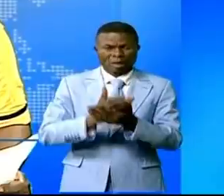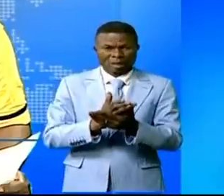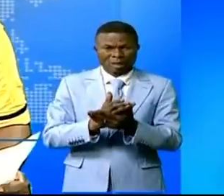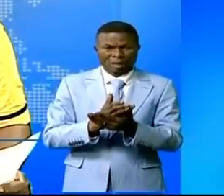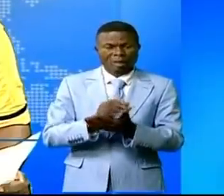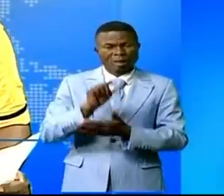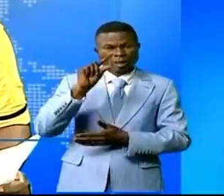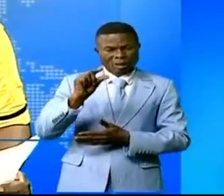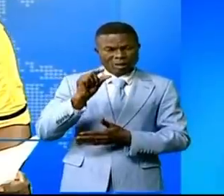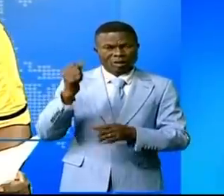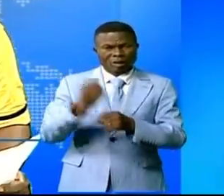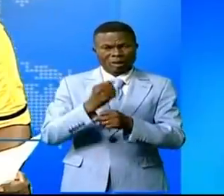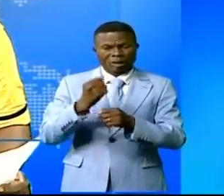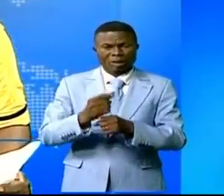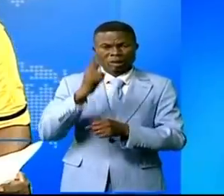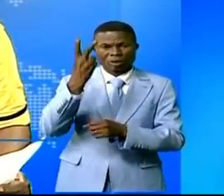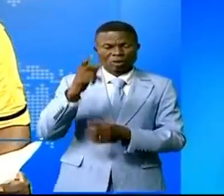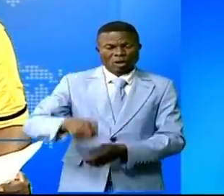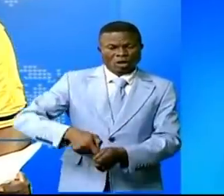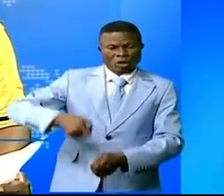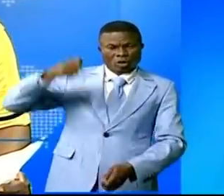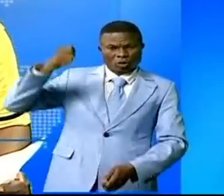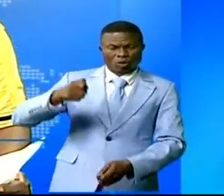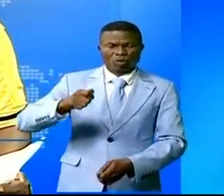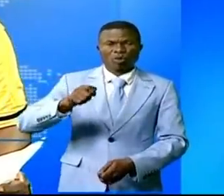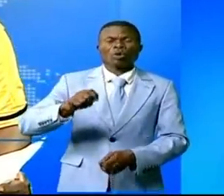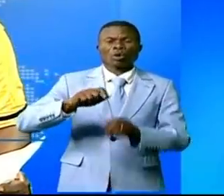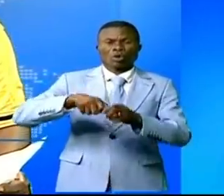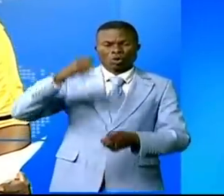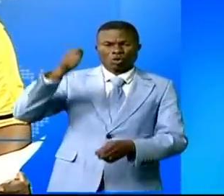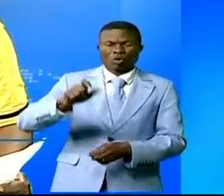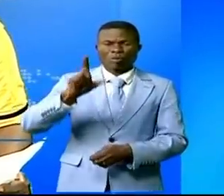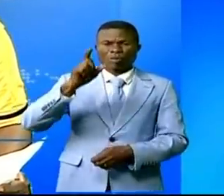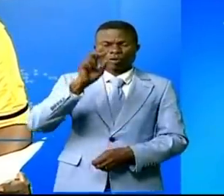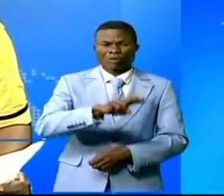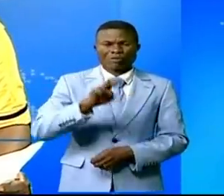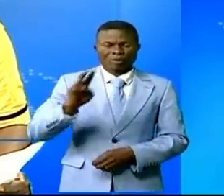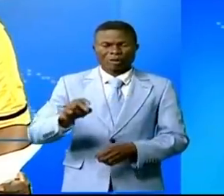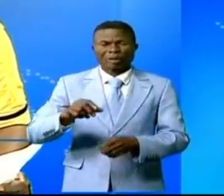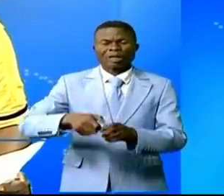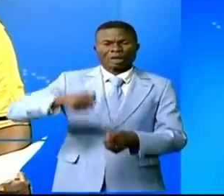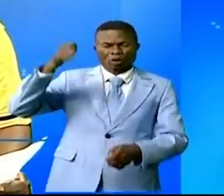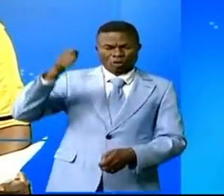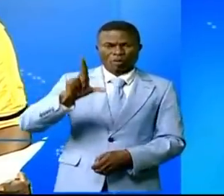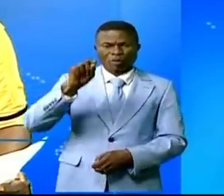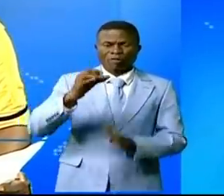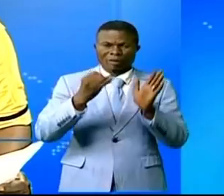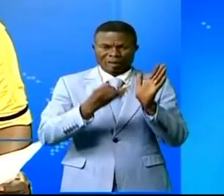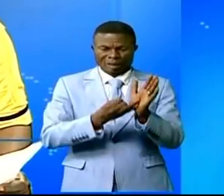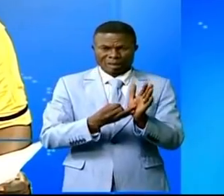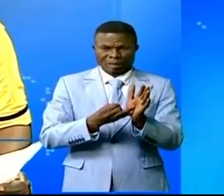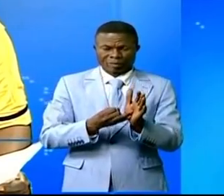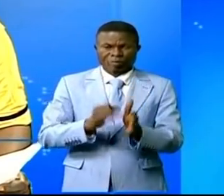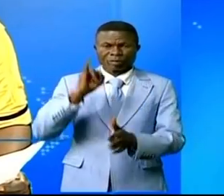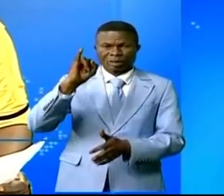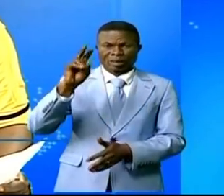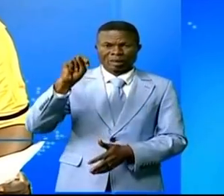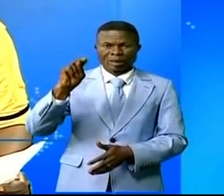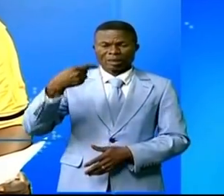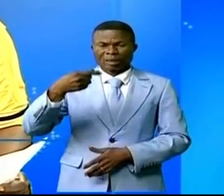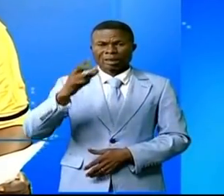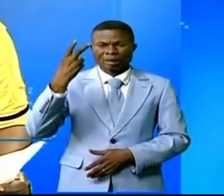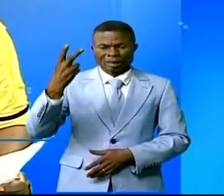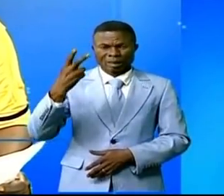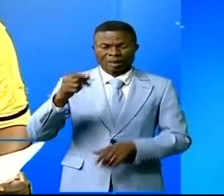le travaux de deux groupes G22 et G27 à la centrale hydroélectrique de Inga 2 ce